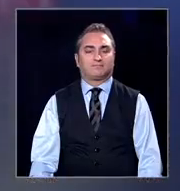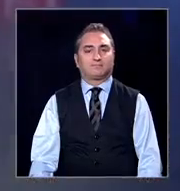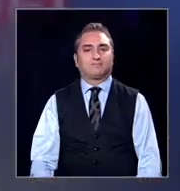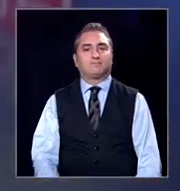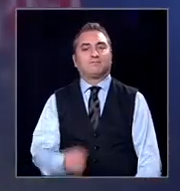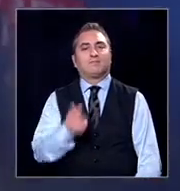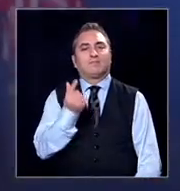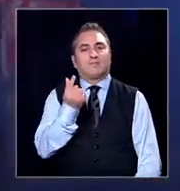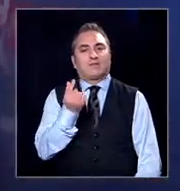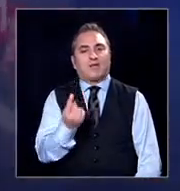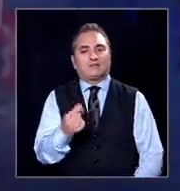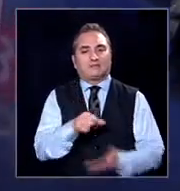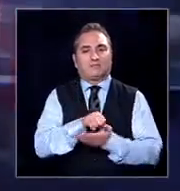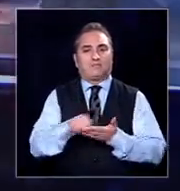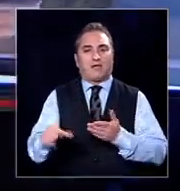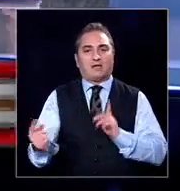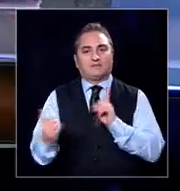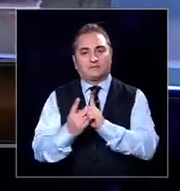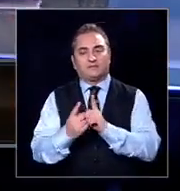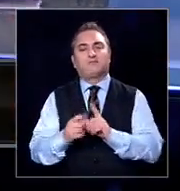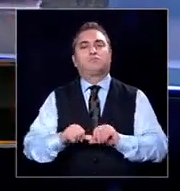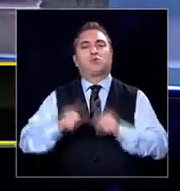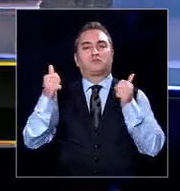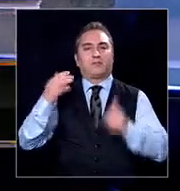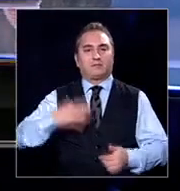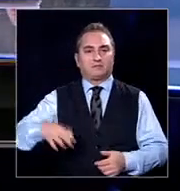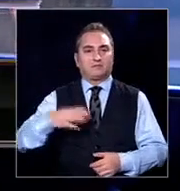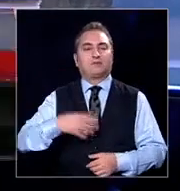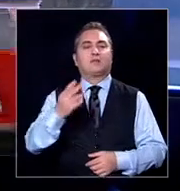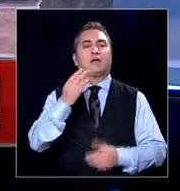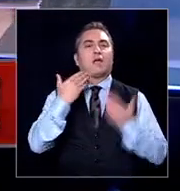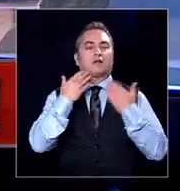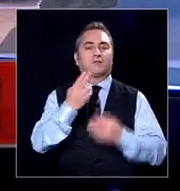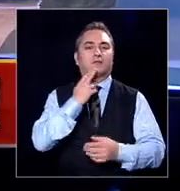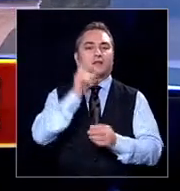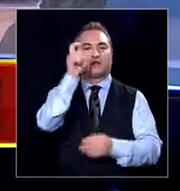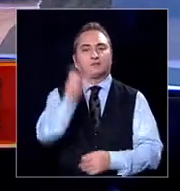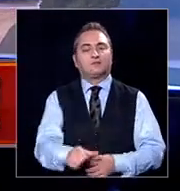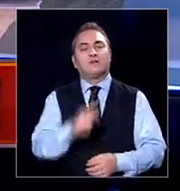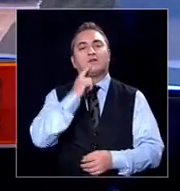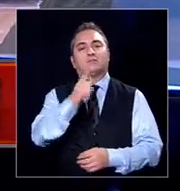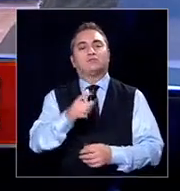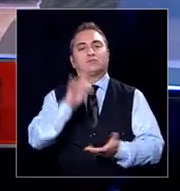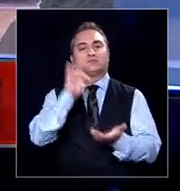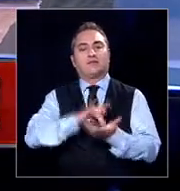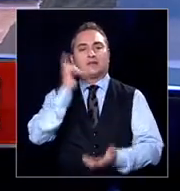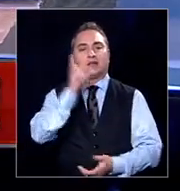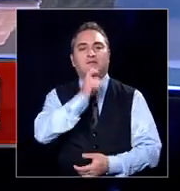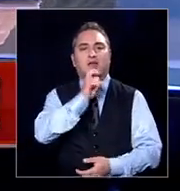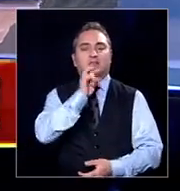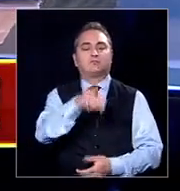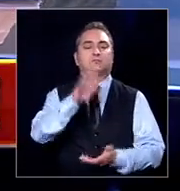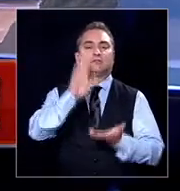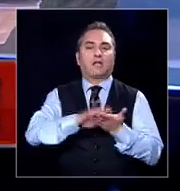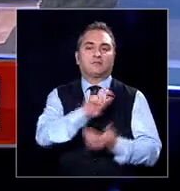Az maaş alan eşiyle boşanmak istedi, mahkemelik oldu. Hakim kadını kusurlu buldu. Hatta bir de kadının tazminat ödemesine hükmedildi. Yargıtay'ın çok